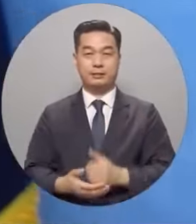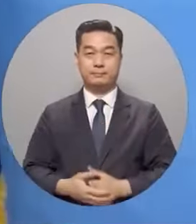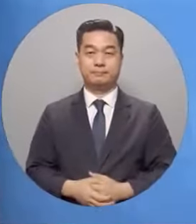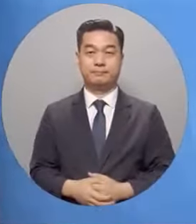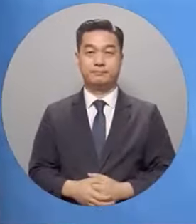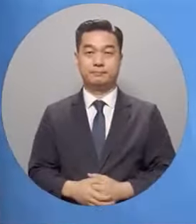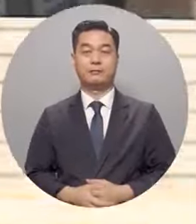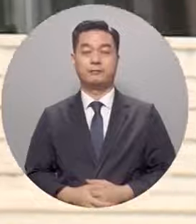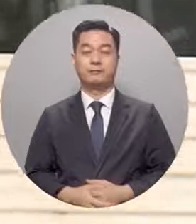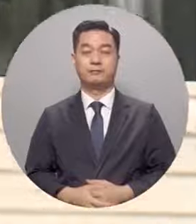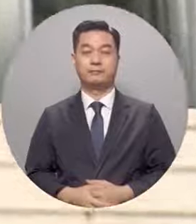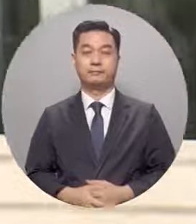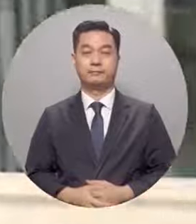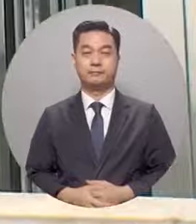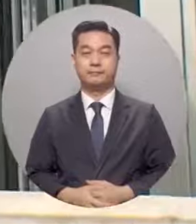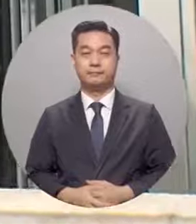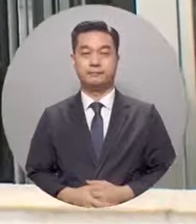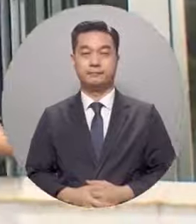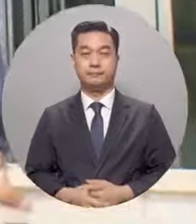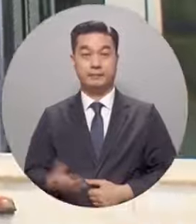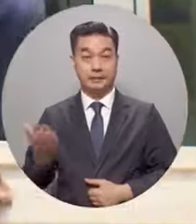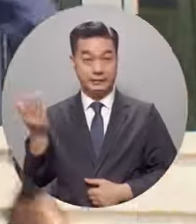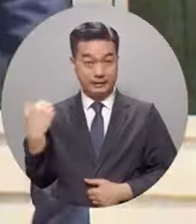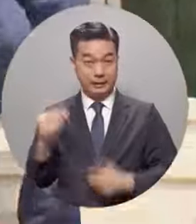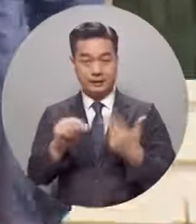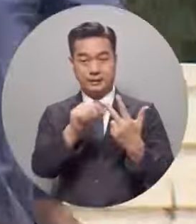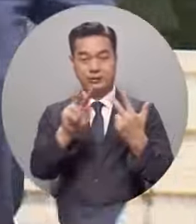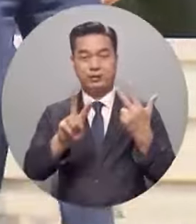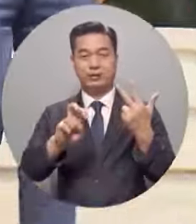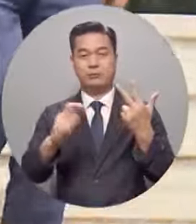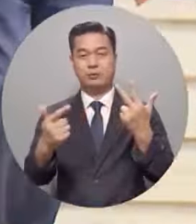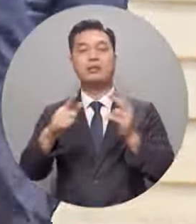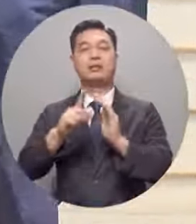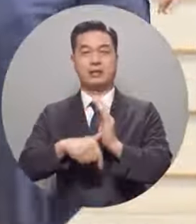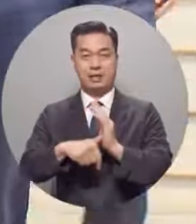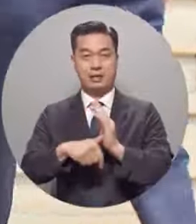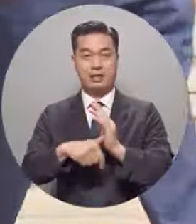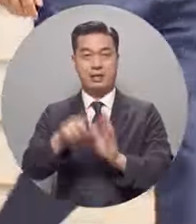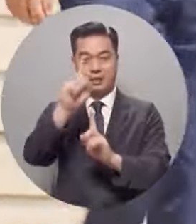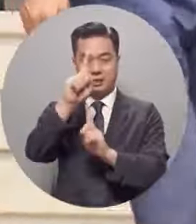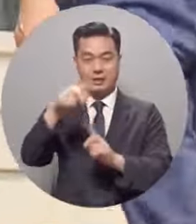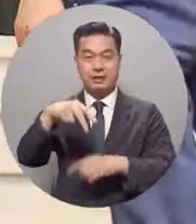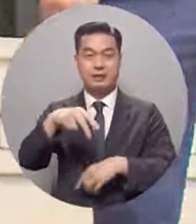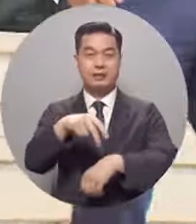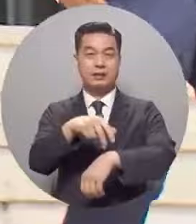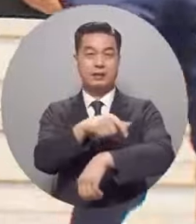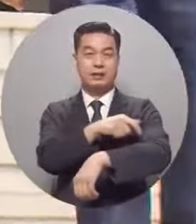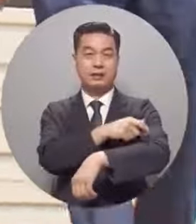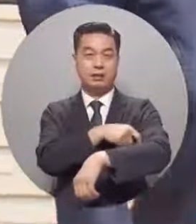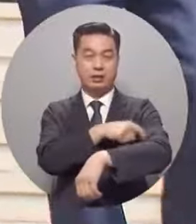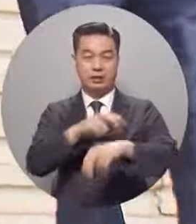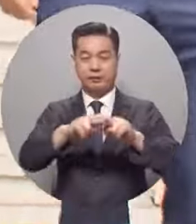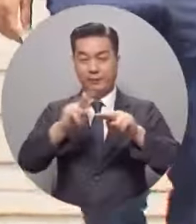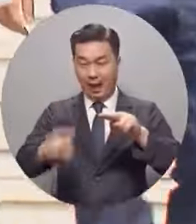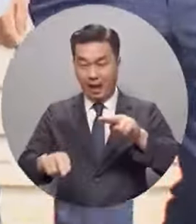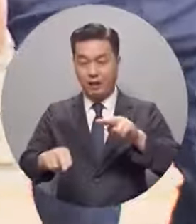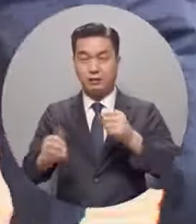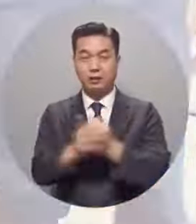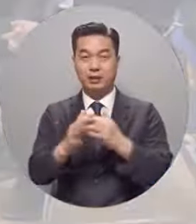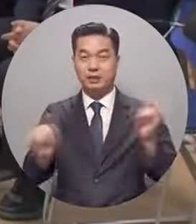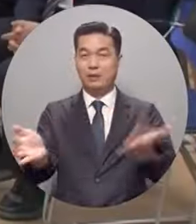송희표입니다. 지난 26일 이상인 전 부위원장의 사퇴에 따라 초유의 무인 체제로 전락했던